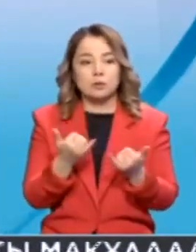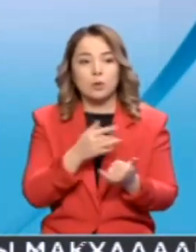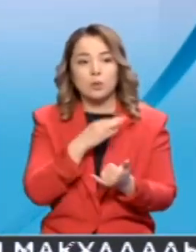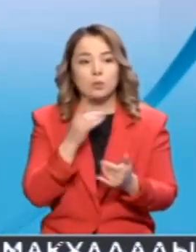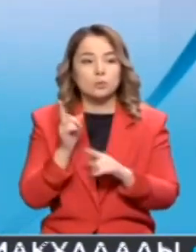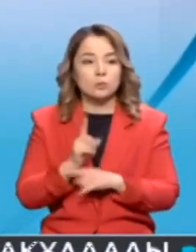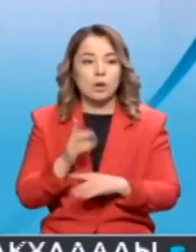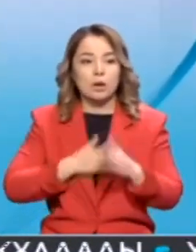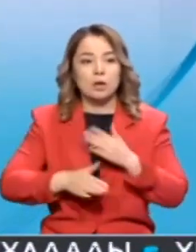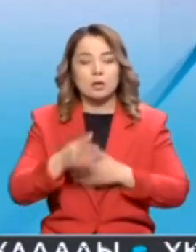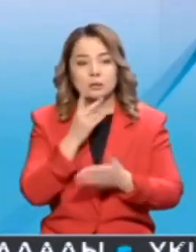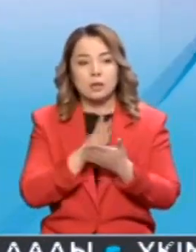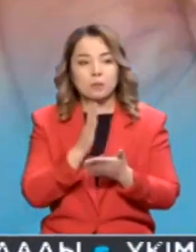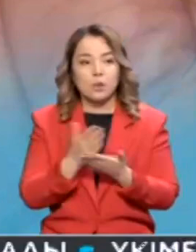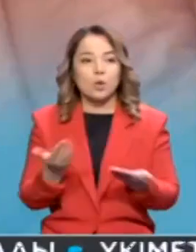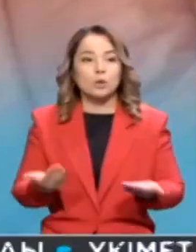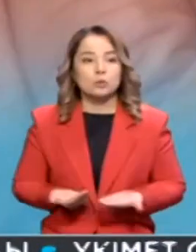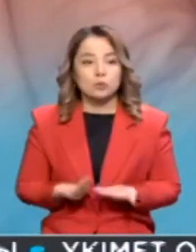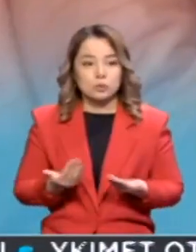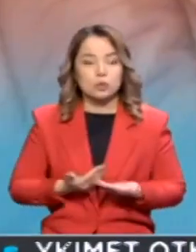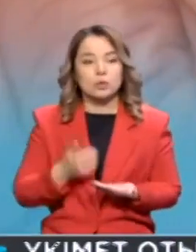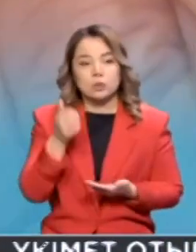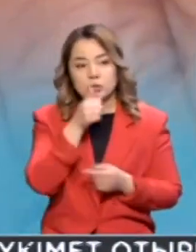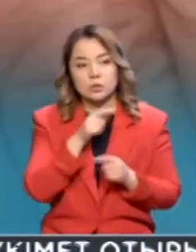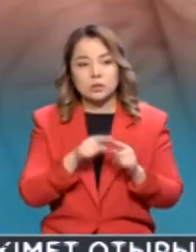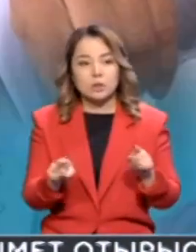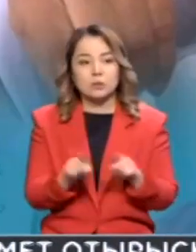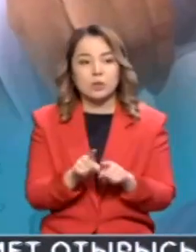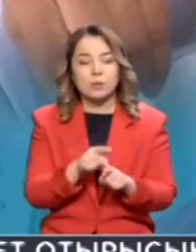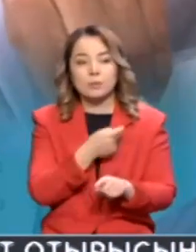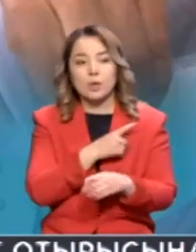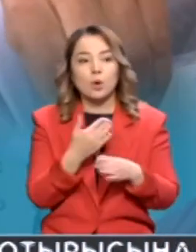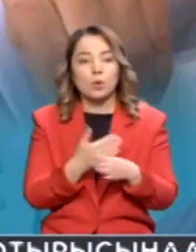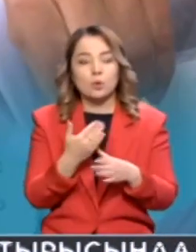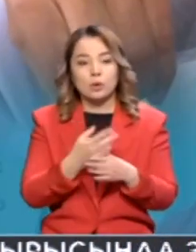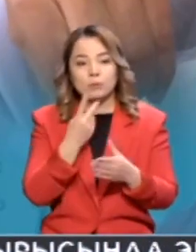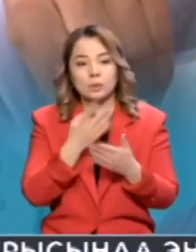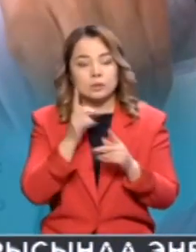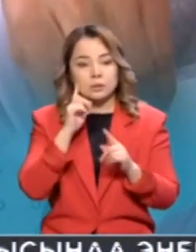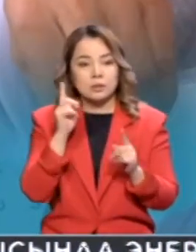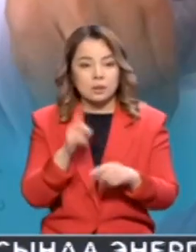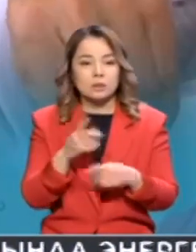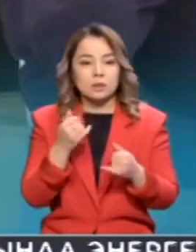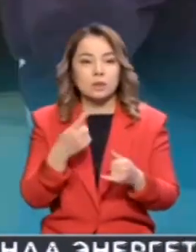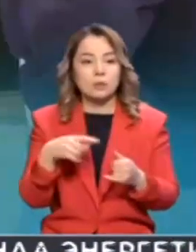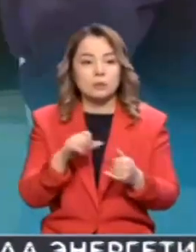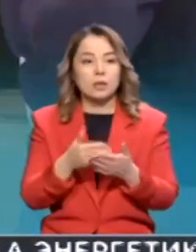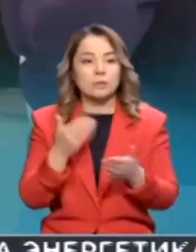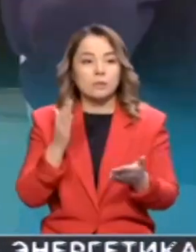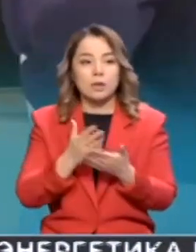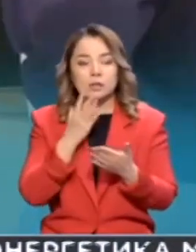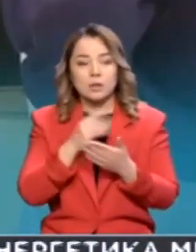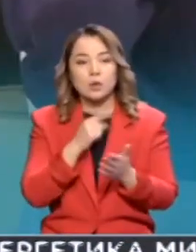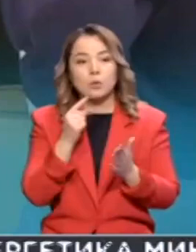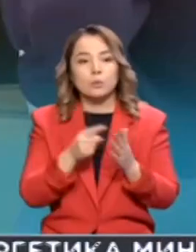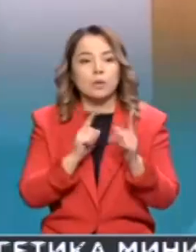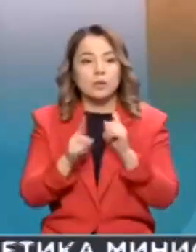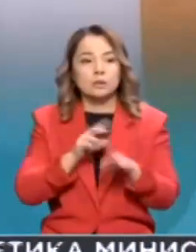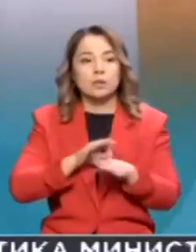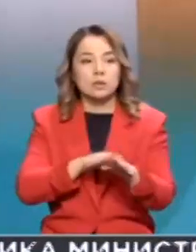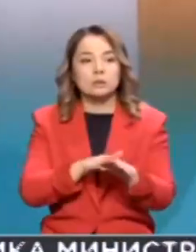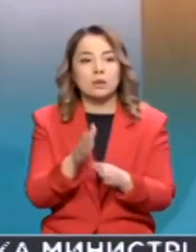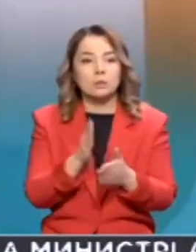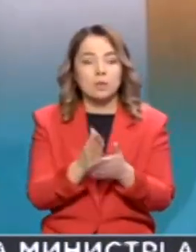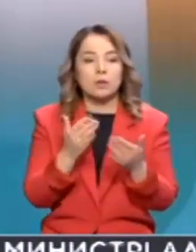көптен күткен қуанышы еді. Тұрғындардың жылдар бойы медициналық көмекке мұқтаж болып келгенін айтып, өткен аптада тілшілеріміз мәселе көтерген. Бүгін